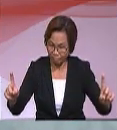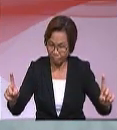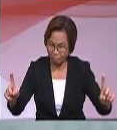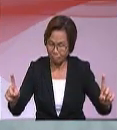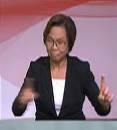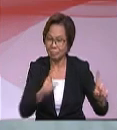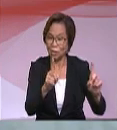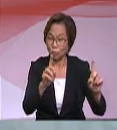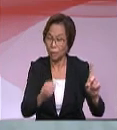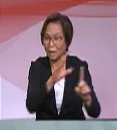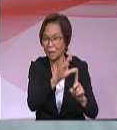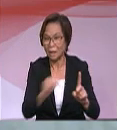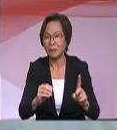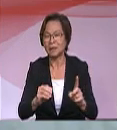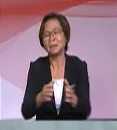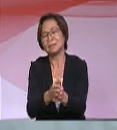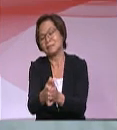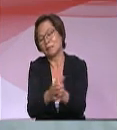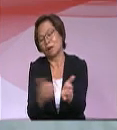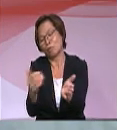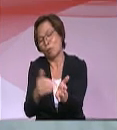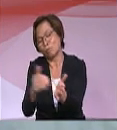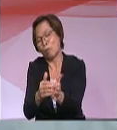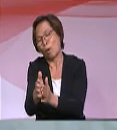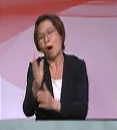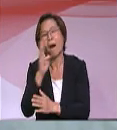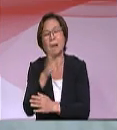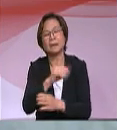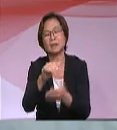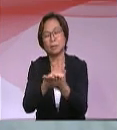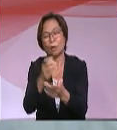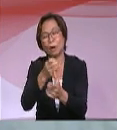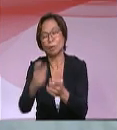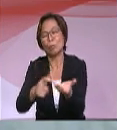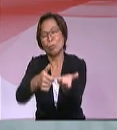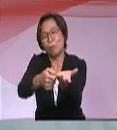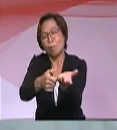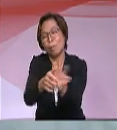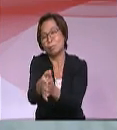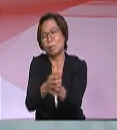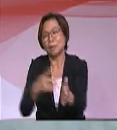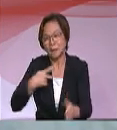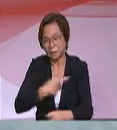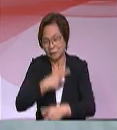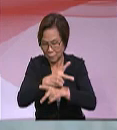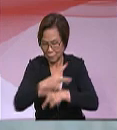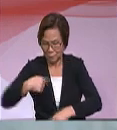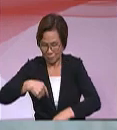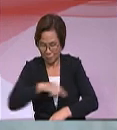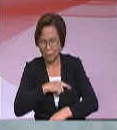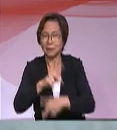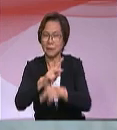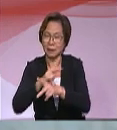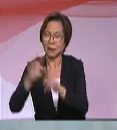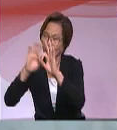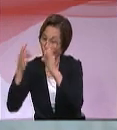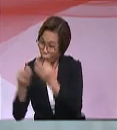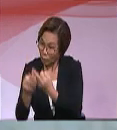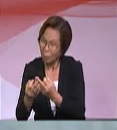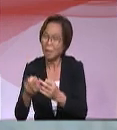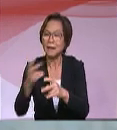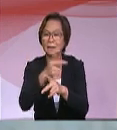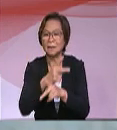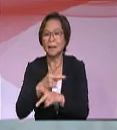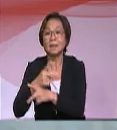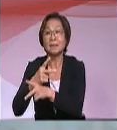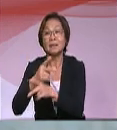1 meter dan juga kerap mencuci tangan dengan air dan sabun ataupun sanitizer. Kita kena jaga kita, kita kena jaga keluarga kita,